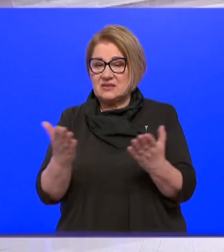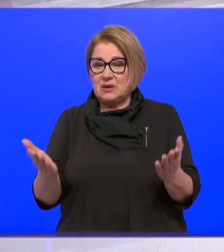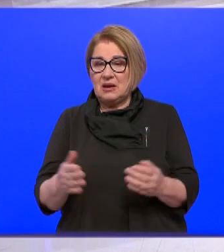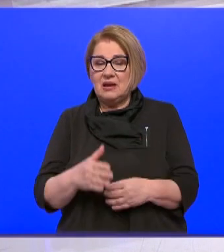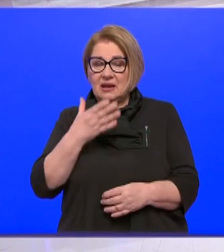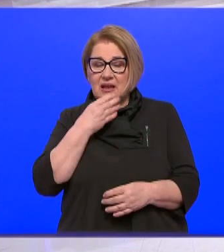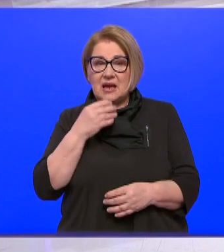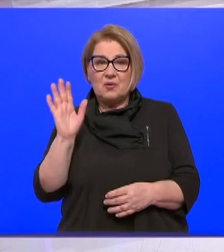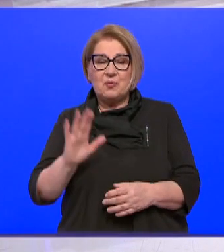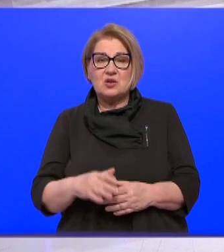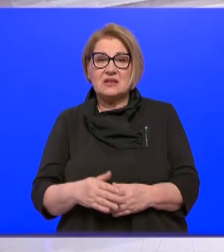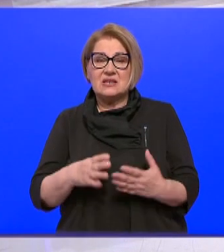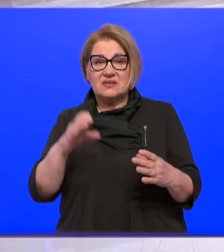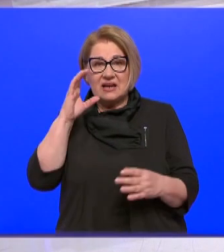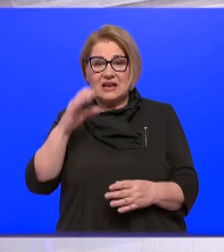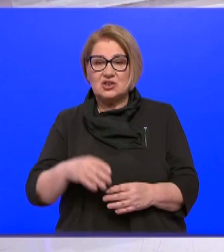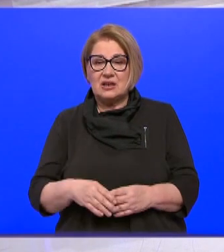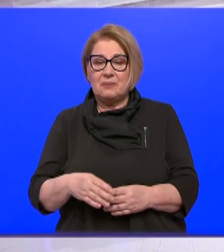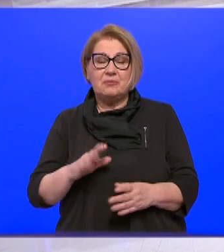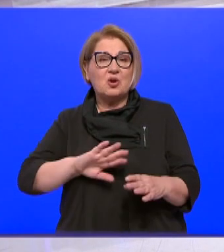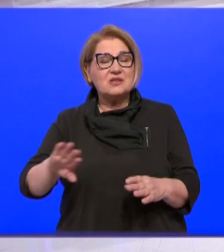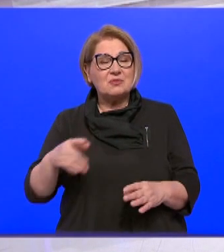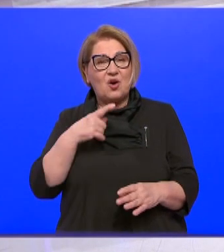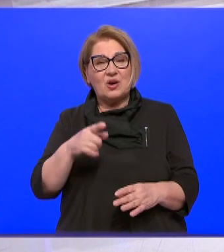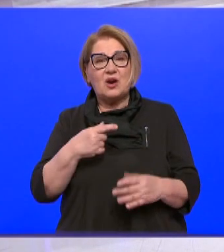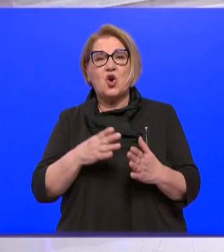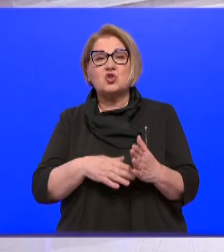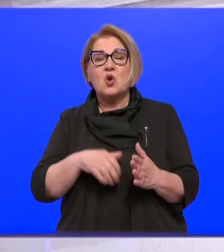lijepo pozdravljam sve gledatelje, naročito moje laringektomirane osobe.